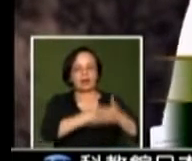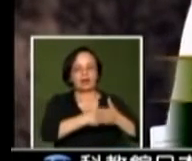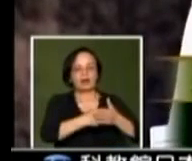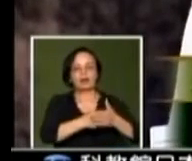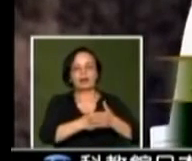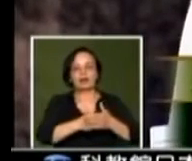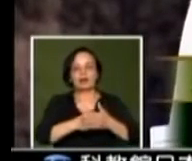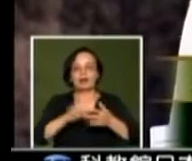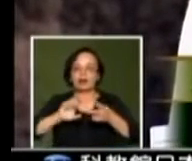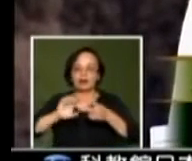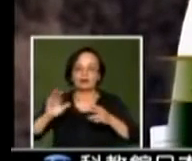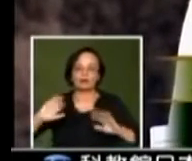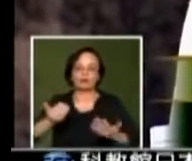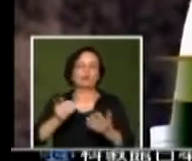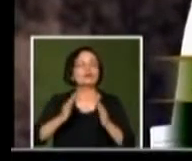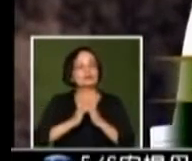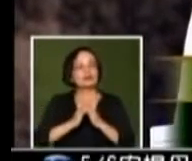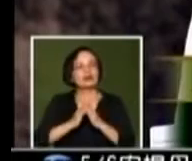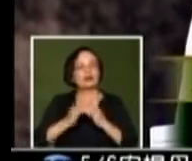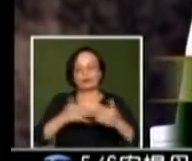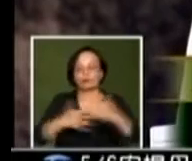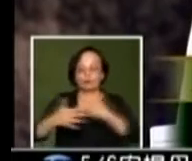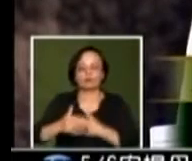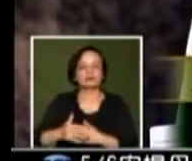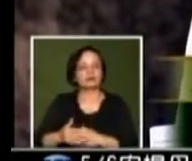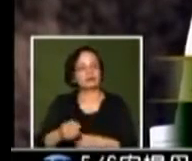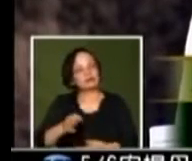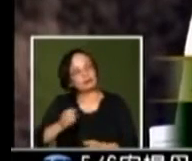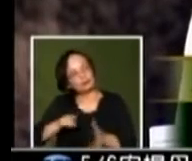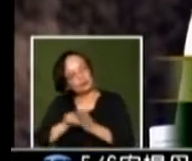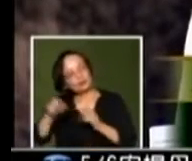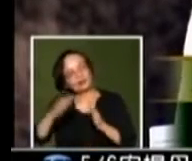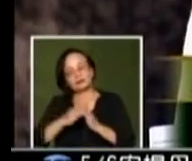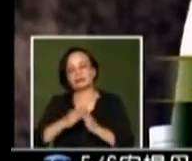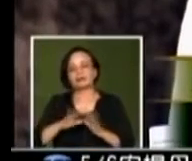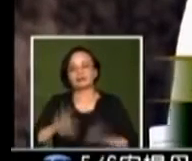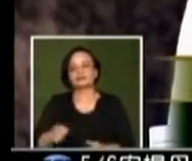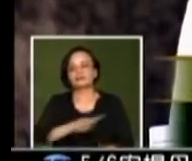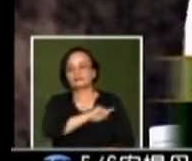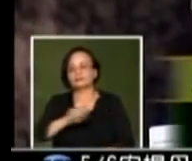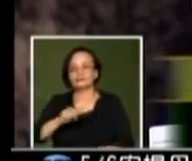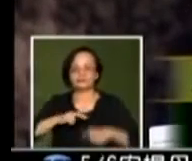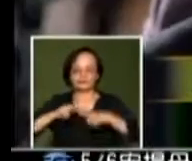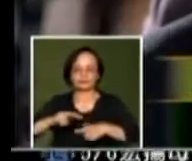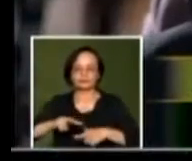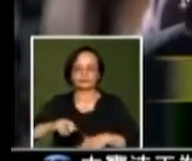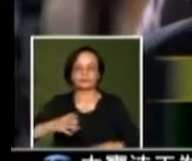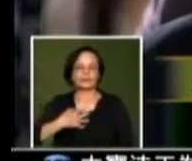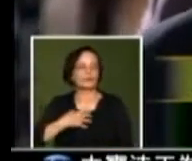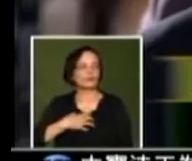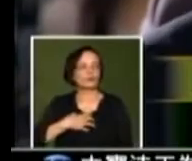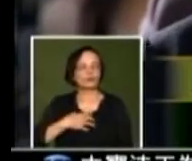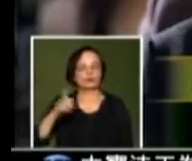专家。那么今天接下来的部分精彩可期，我们是不是来欢迎这三位？首先，那么我们介绍的是吴钊燮老师，来，吴钊燮教